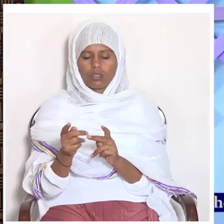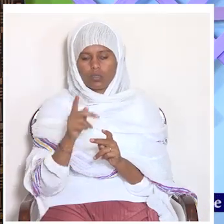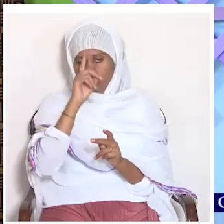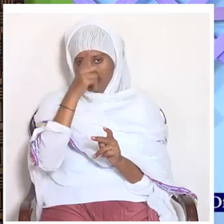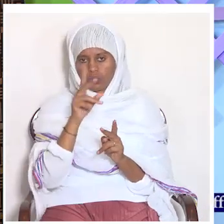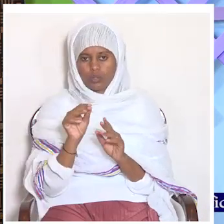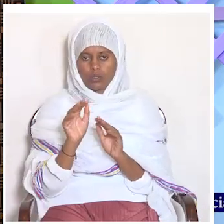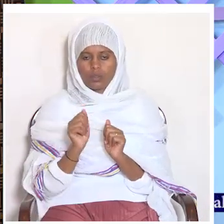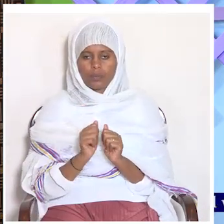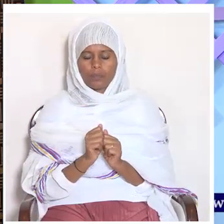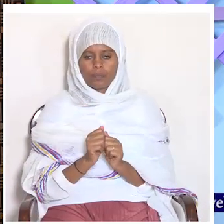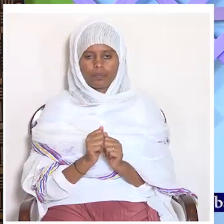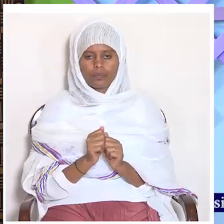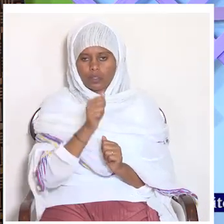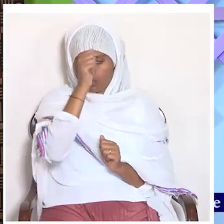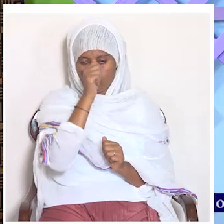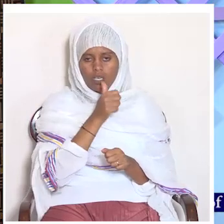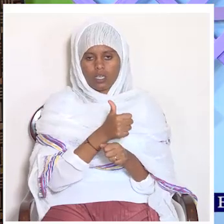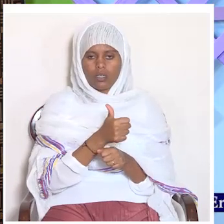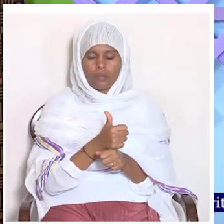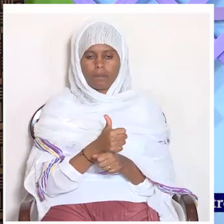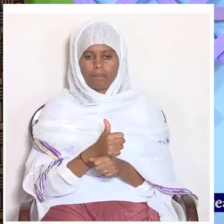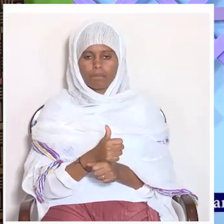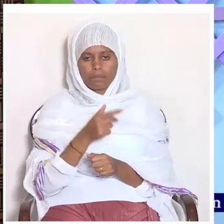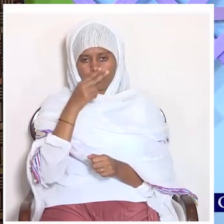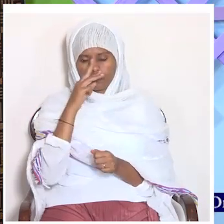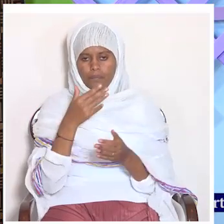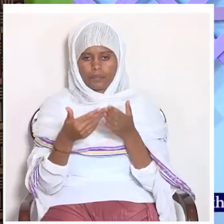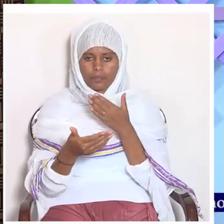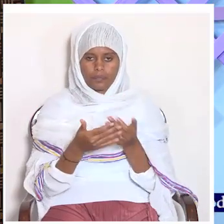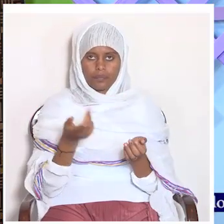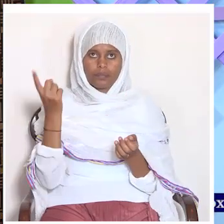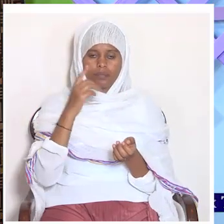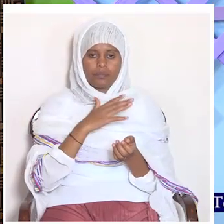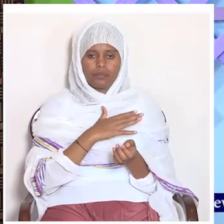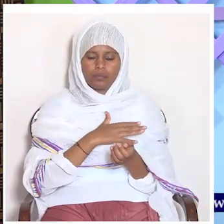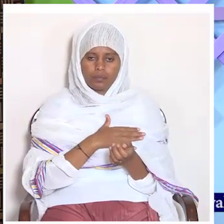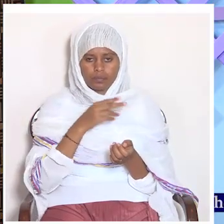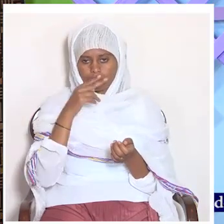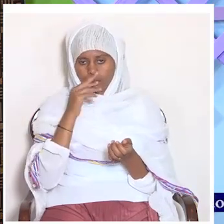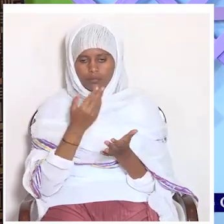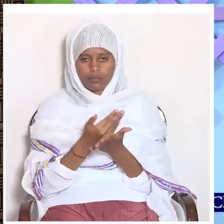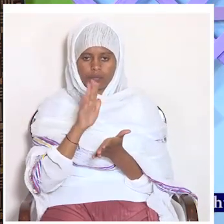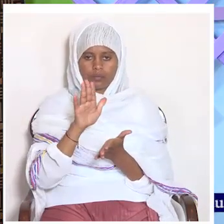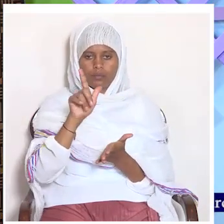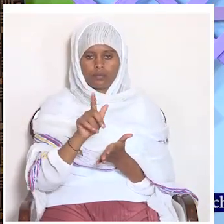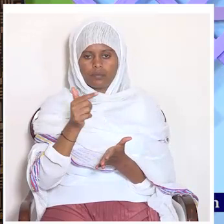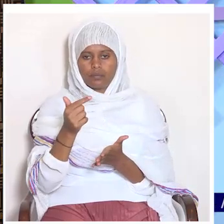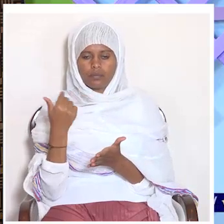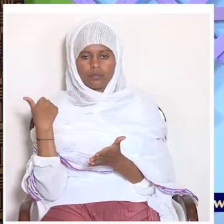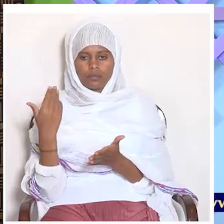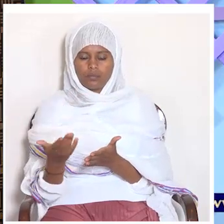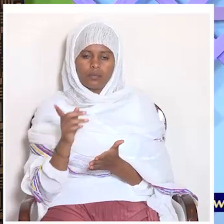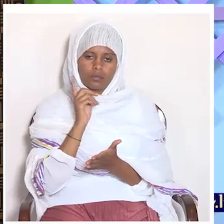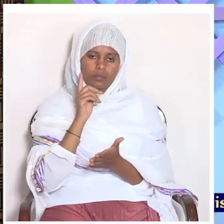ዝተነግረ ርዱእ እዩ ይብለና። ኣቦና ኣዳም በደል ምስ በደለ እግዚኣብሔር ድማ ብበደሉ ካብ ገነት ምስ